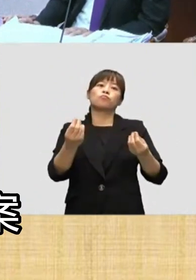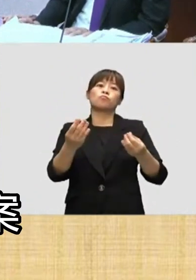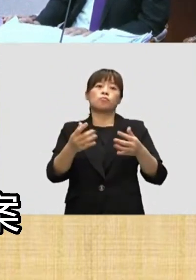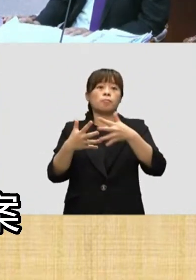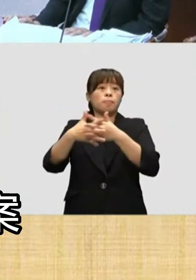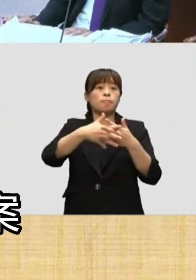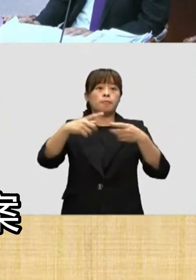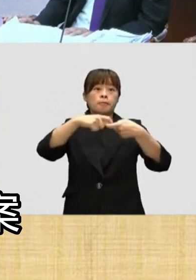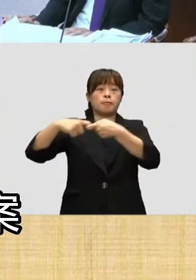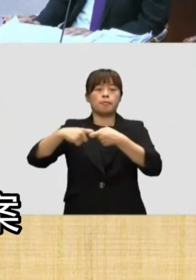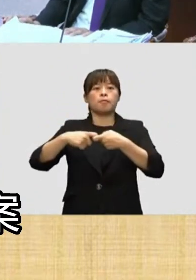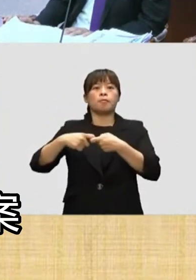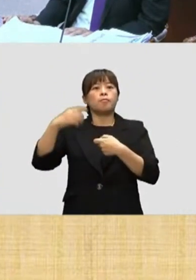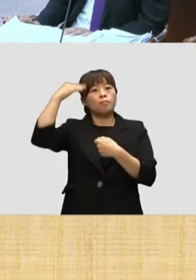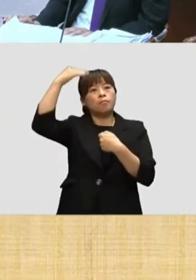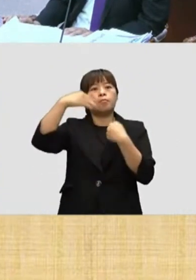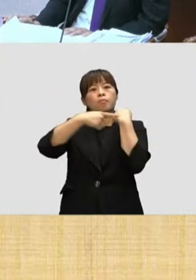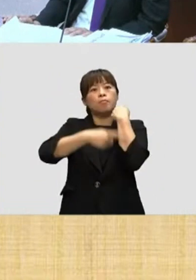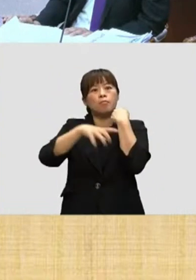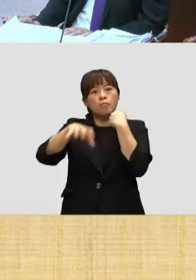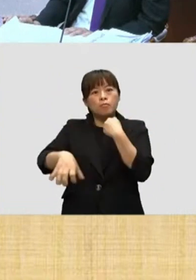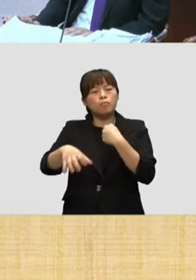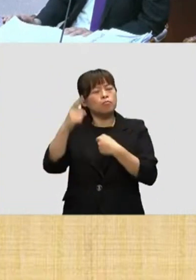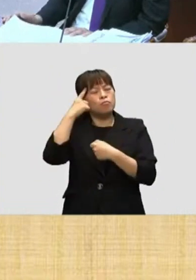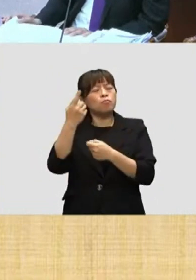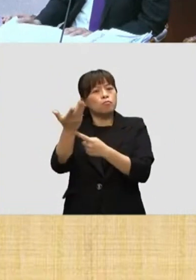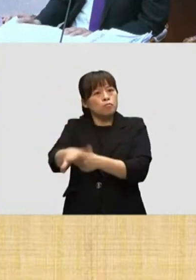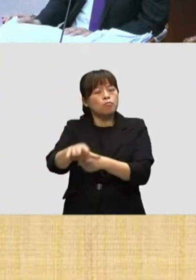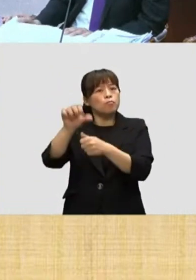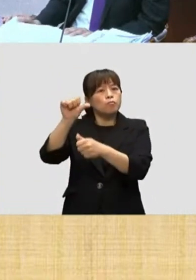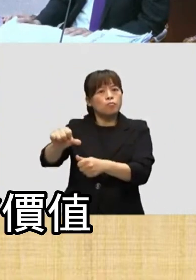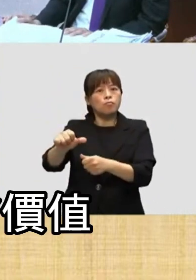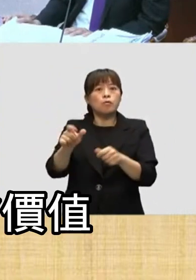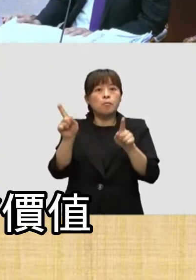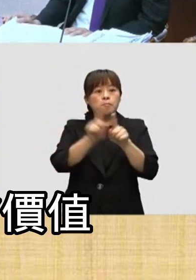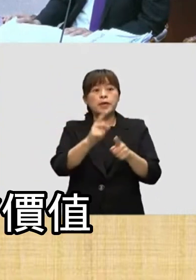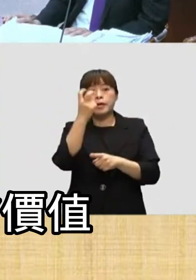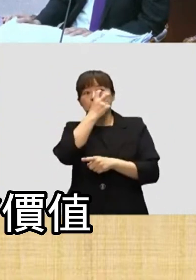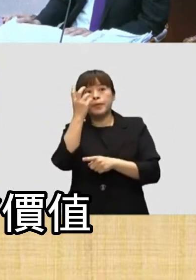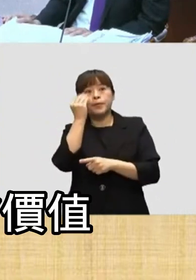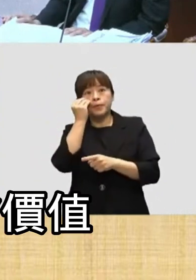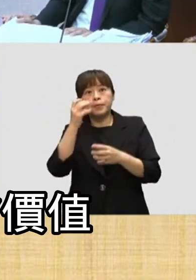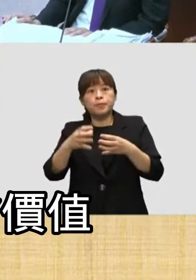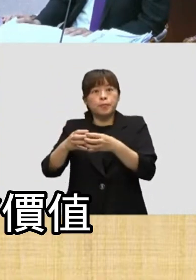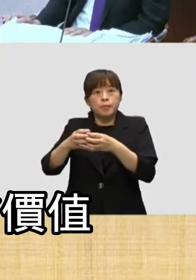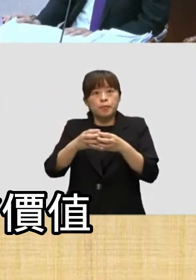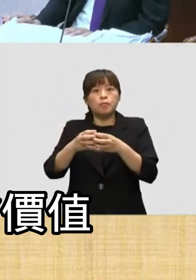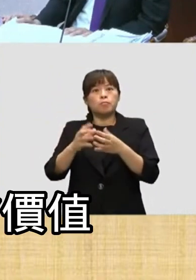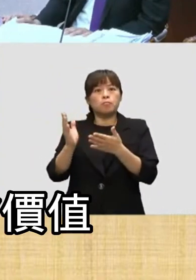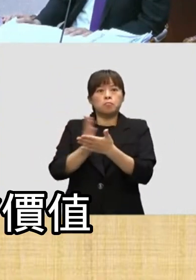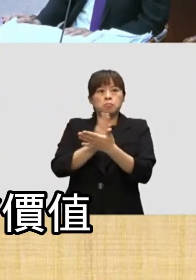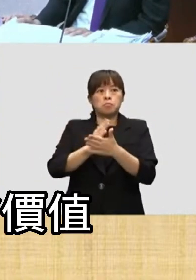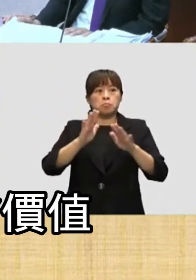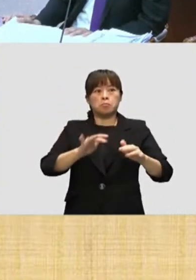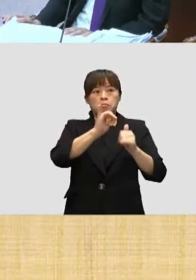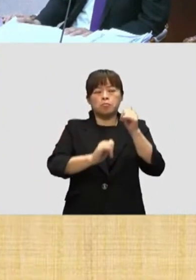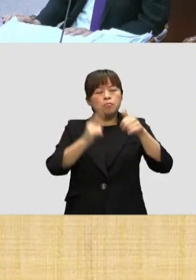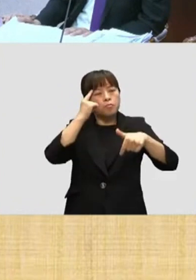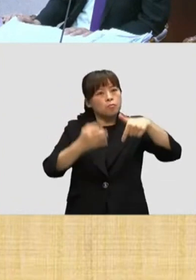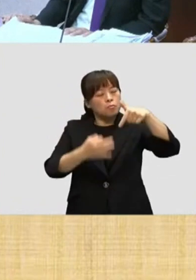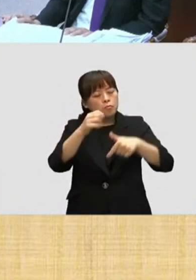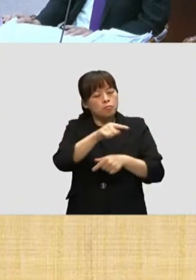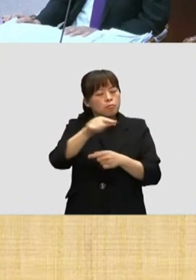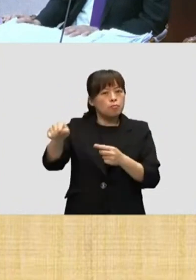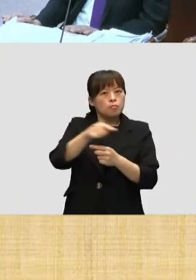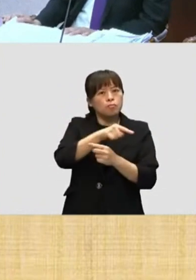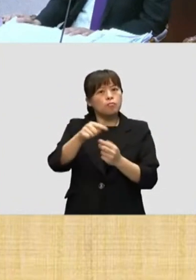国联邦最高法院在格雷特案认为死刑的量处陪审团可以作为量刑制度及当代社会价值两者间